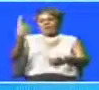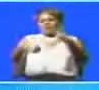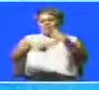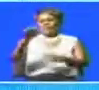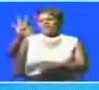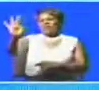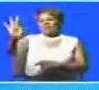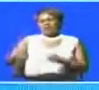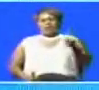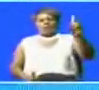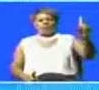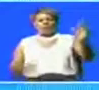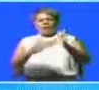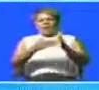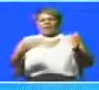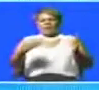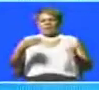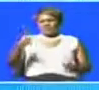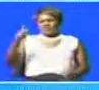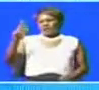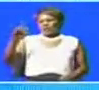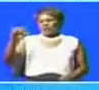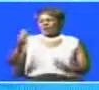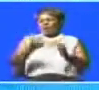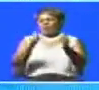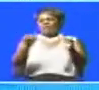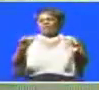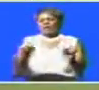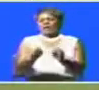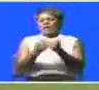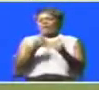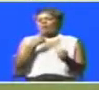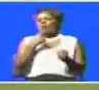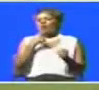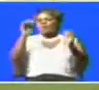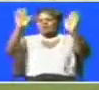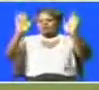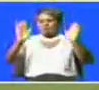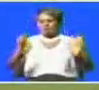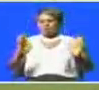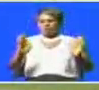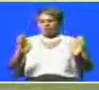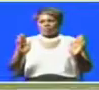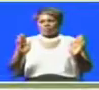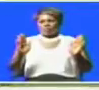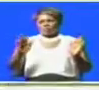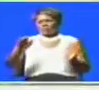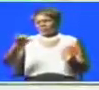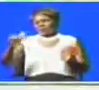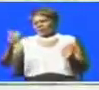mabao matatu kwa moja dhidi ya Kariobangi Sharks kwenye mchuano uliochezwa ugani Moi mjini Kisumu. Jackie